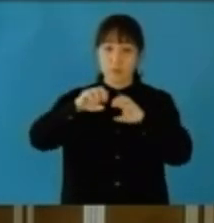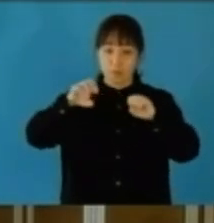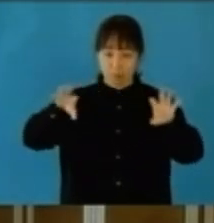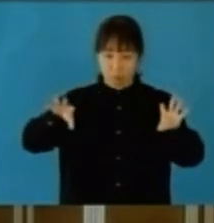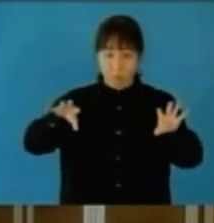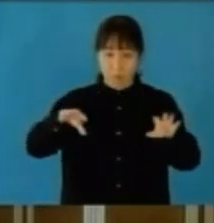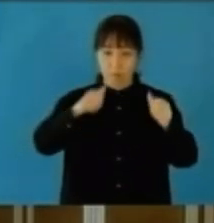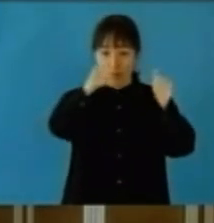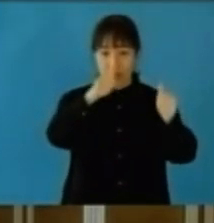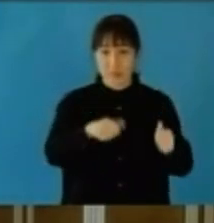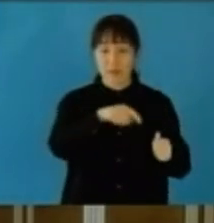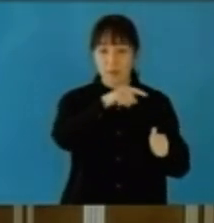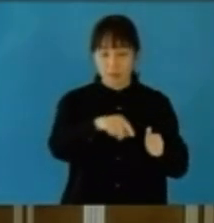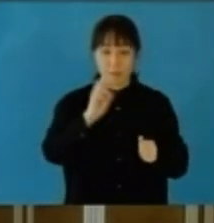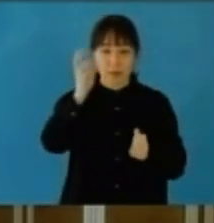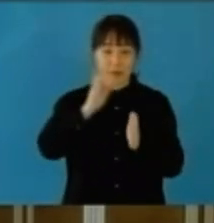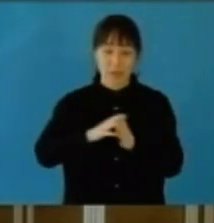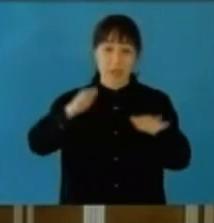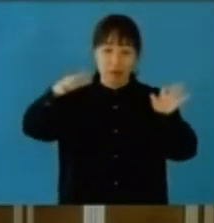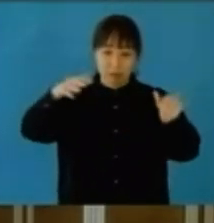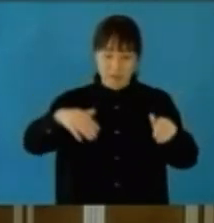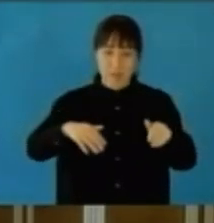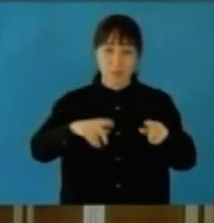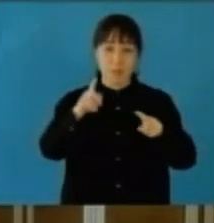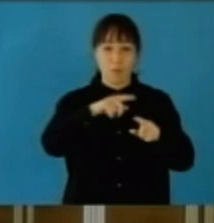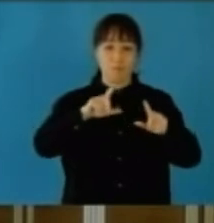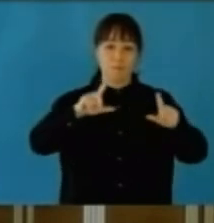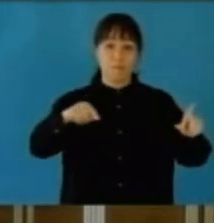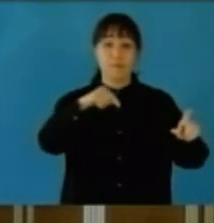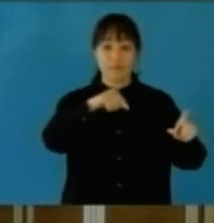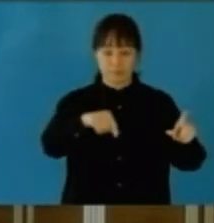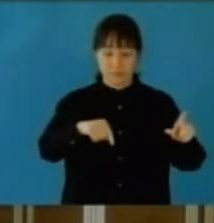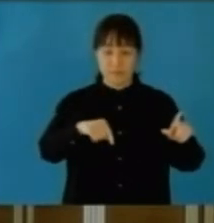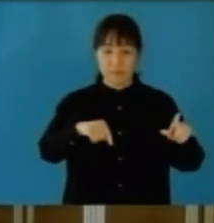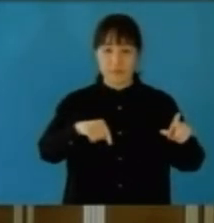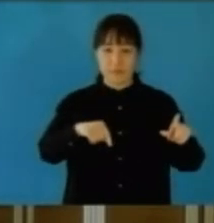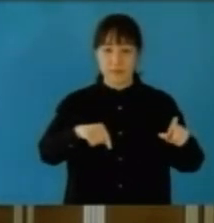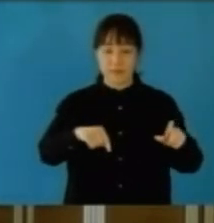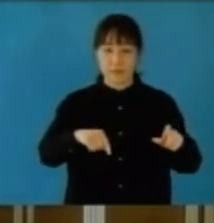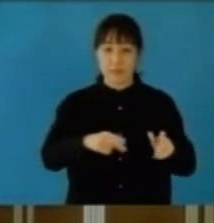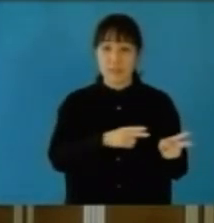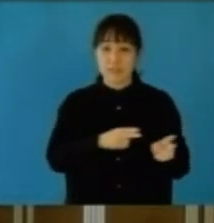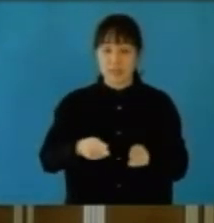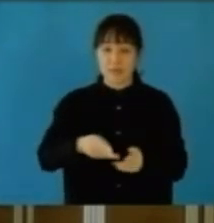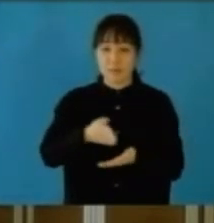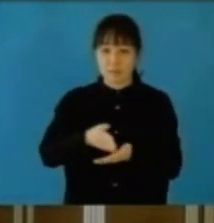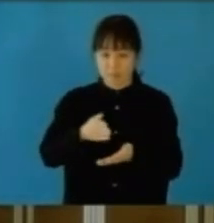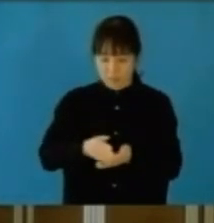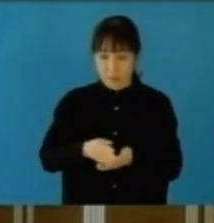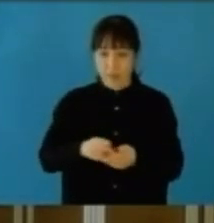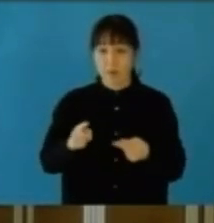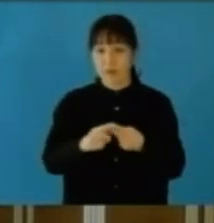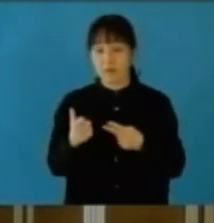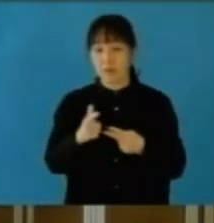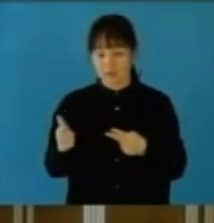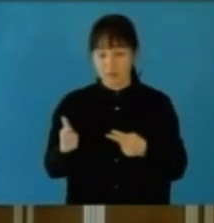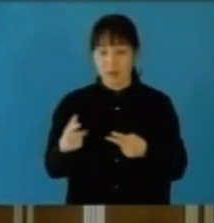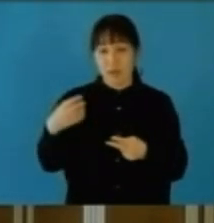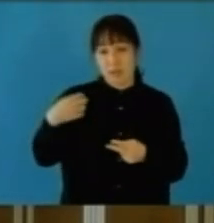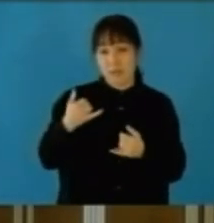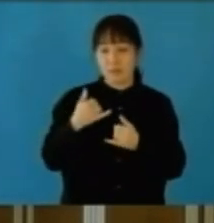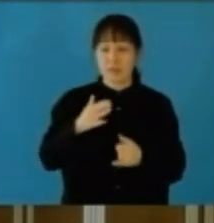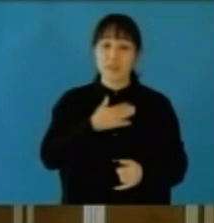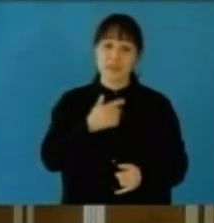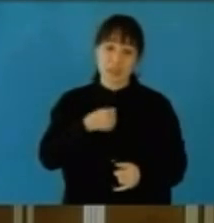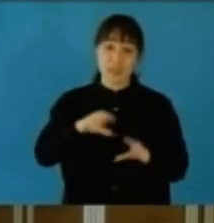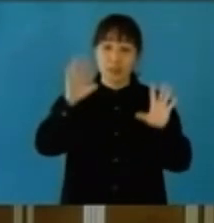イト、鹿児島県企業立地ガイドを公開し、優遇制度メニューの検索機能を設けるなど、企業の担当者が知りたい情報